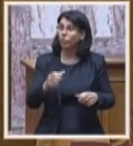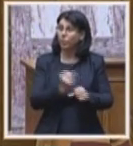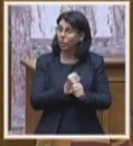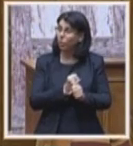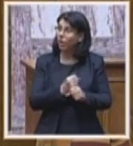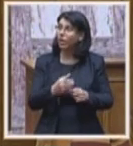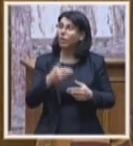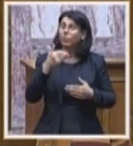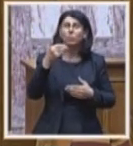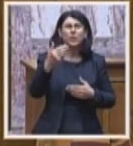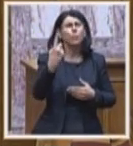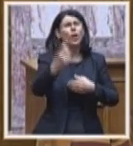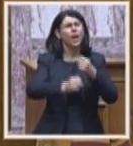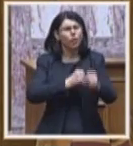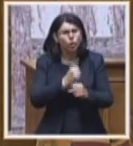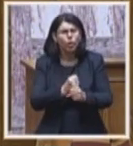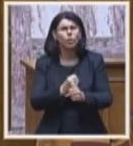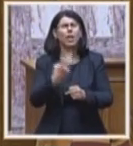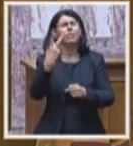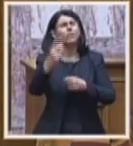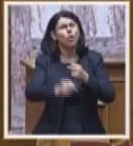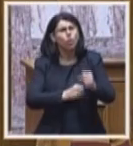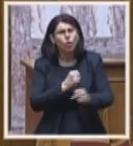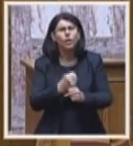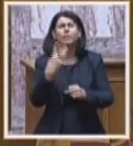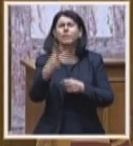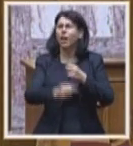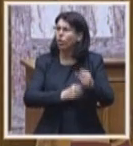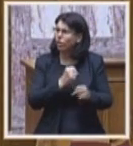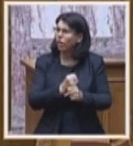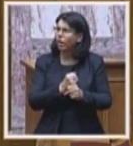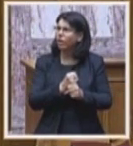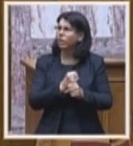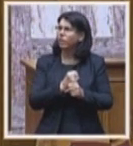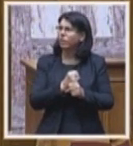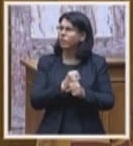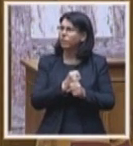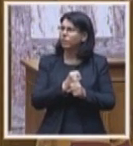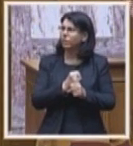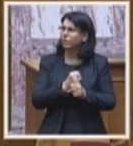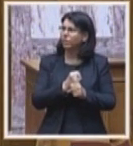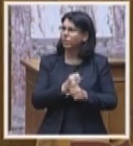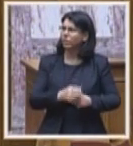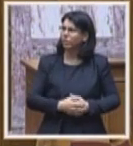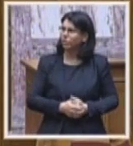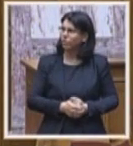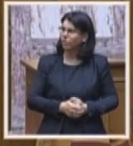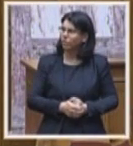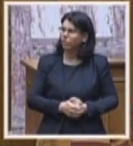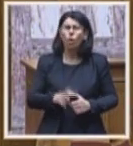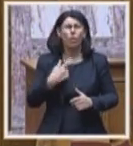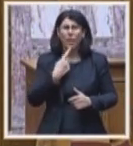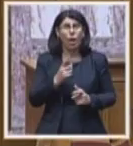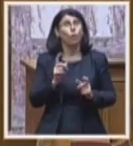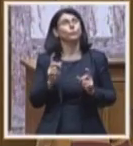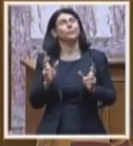πετύχουμε μετά από ένα χρόνο, μετά από δύο χρόνια, μετά από τρία χρόνια. Δεν μιλάω αναγκαστικά για κυβερνήσεις